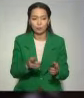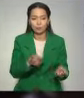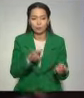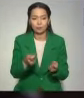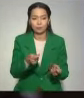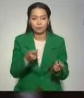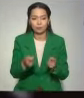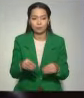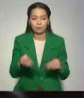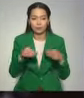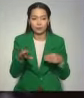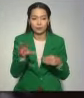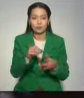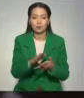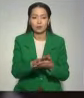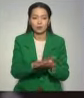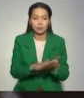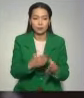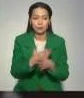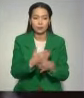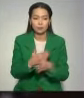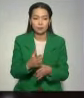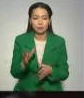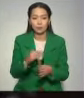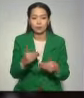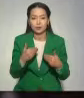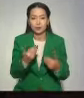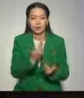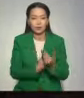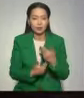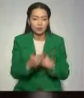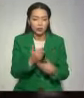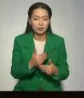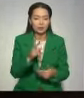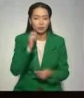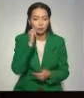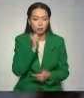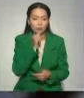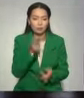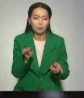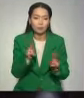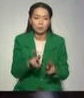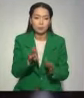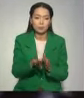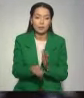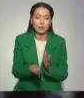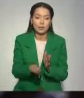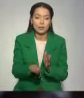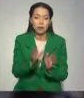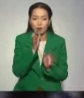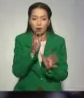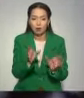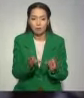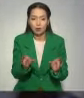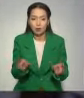такие одеяла для раздачи пожилым людям инвалидам которые остались без обогрева